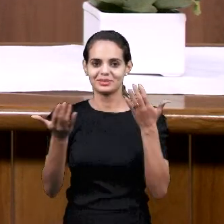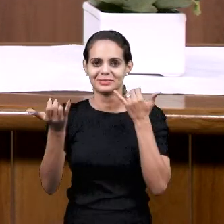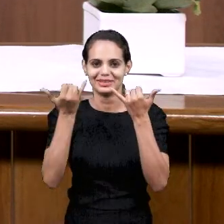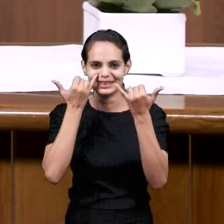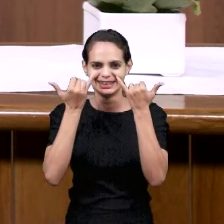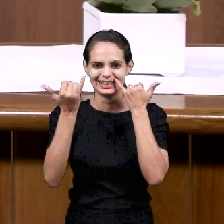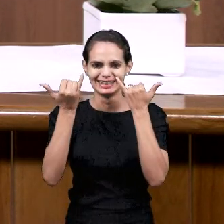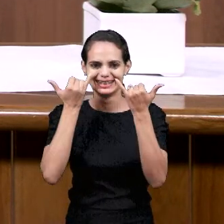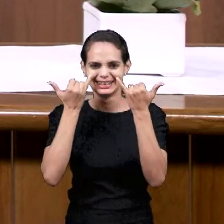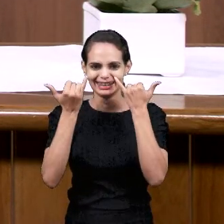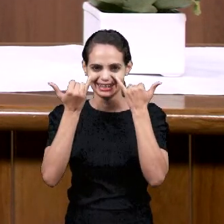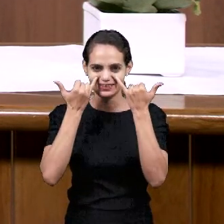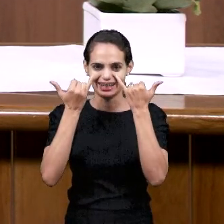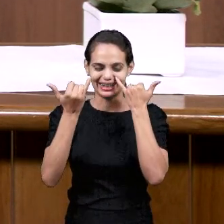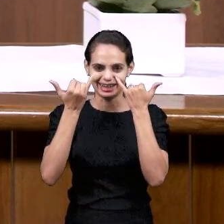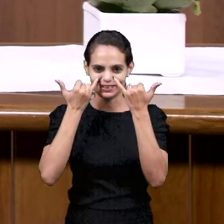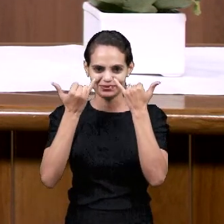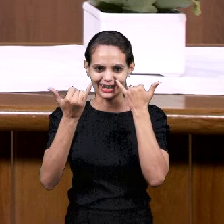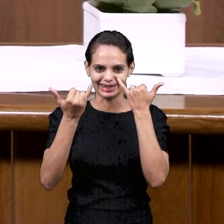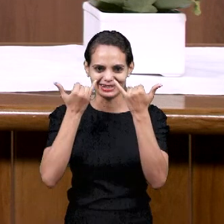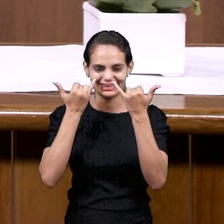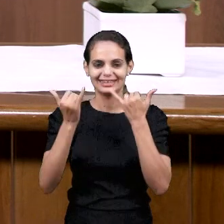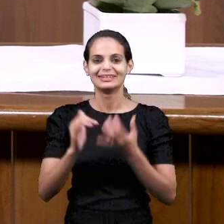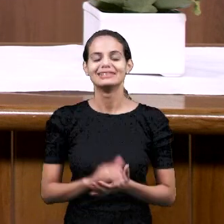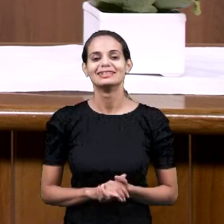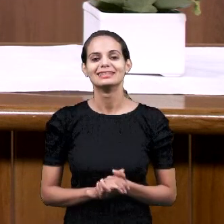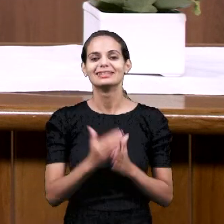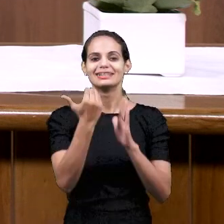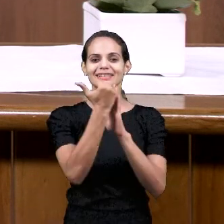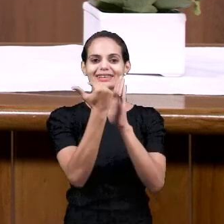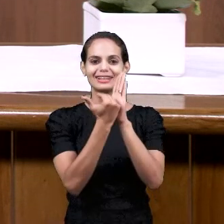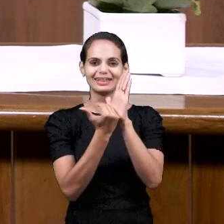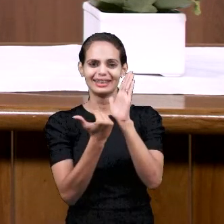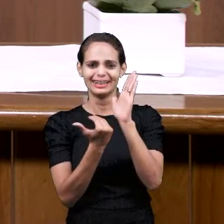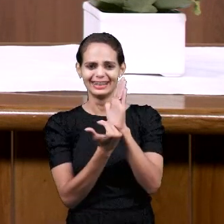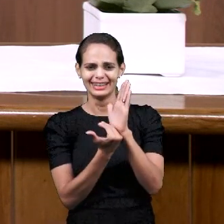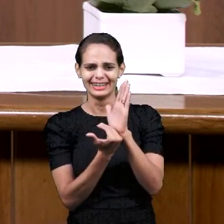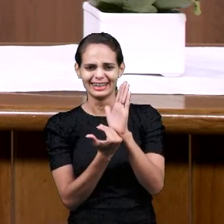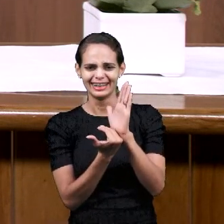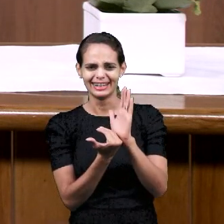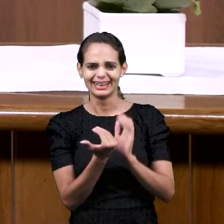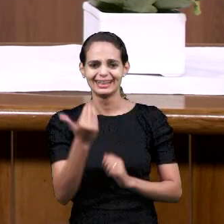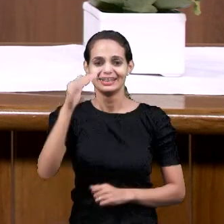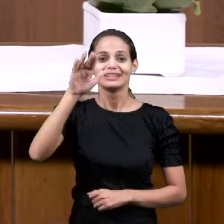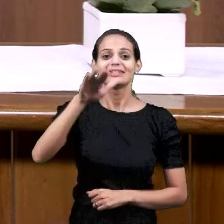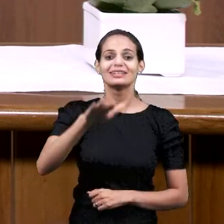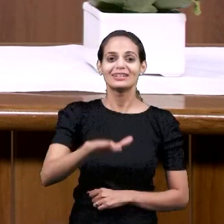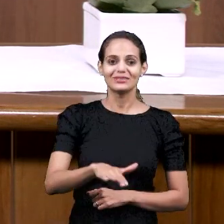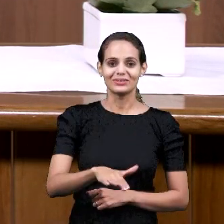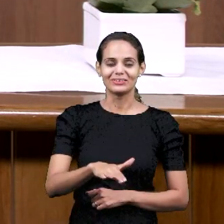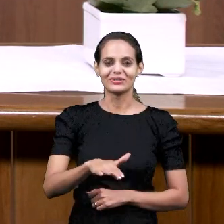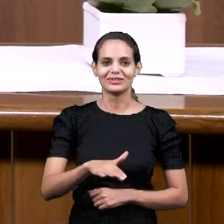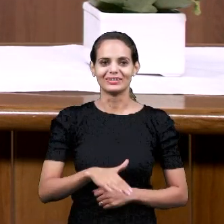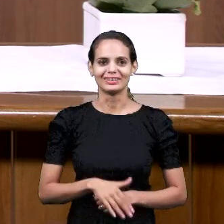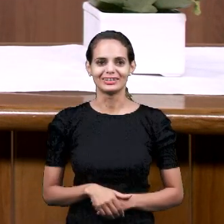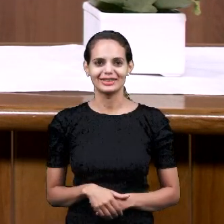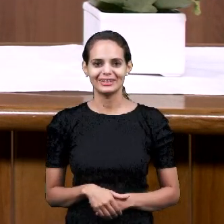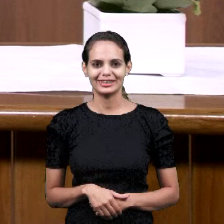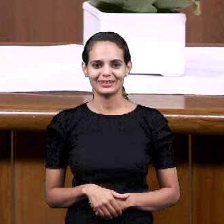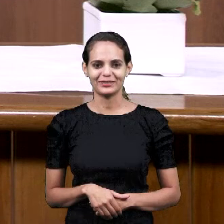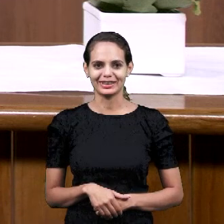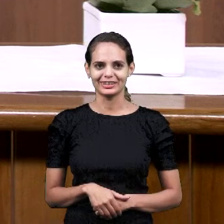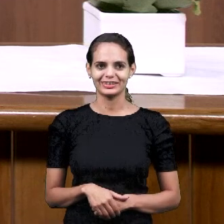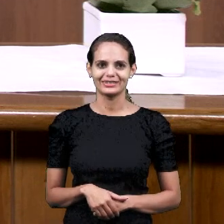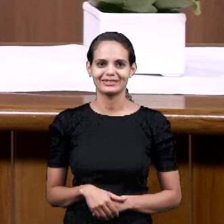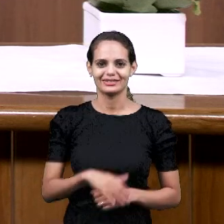la programmation pour cet après-midi, afin que vous puissiez vous rappeler de notre programmation. À midi, au Brésil,